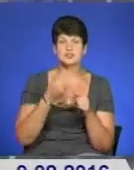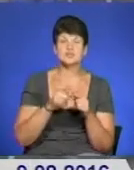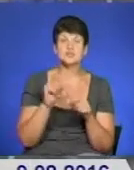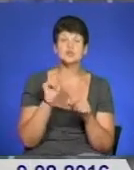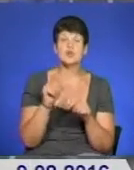гречка з